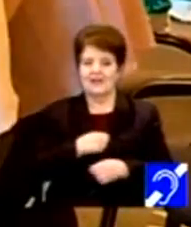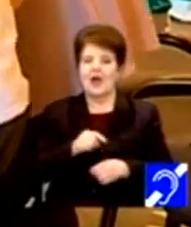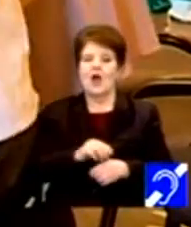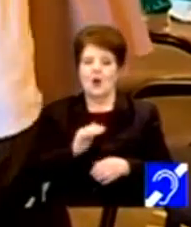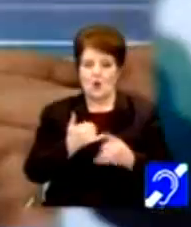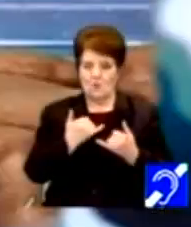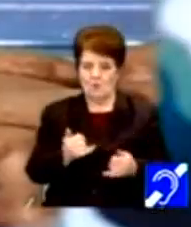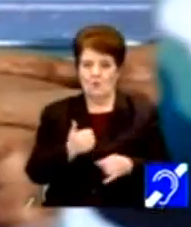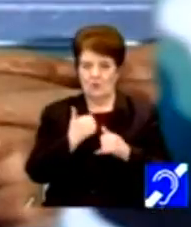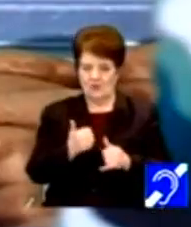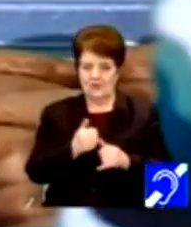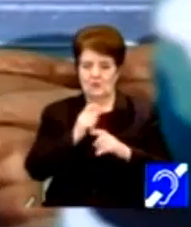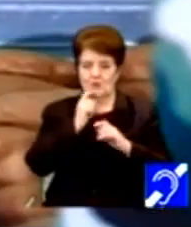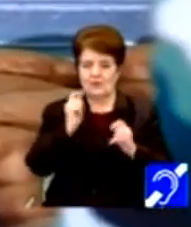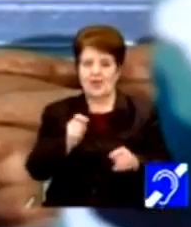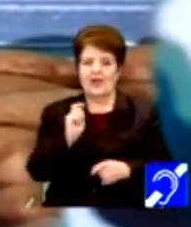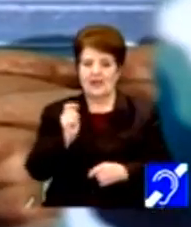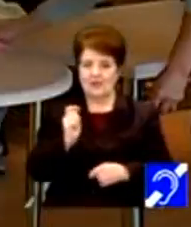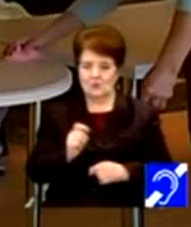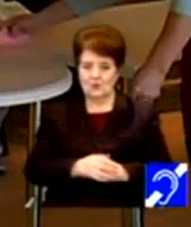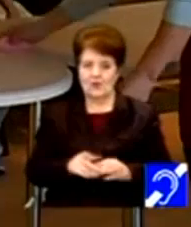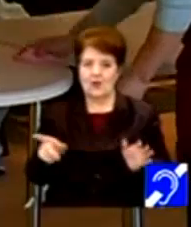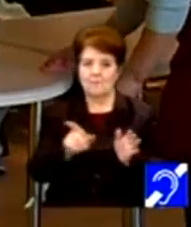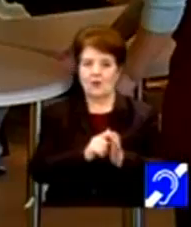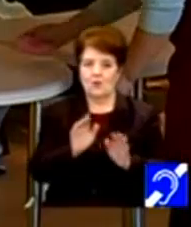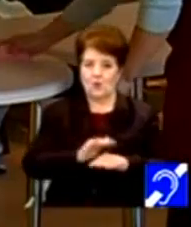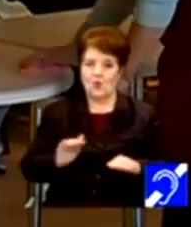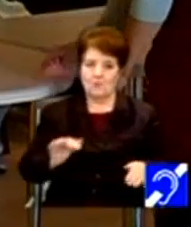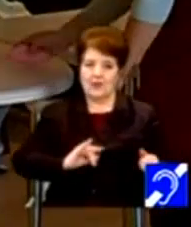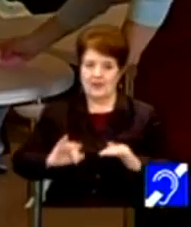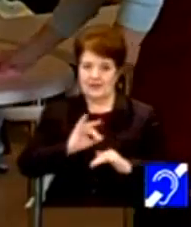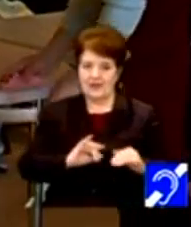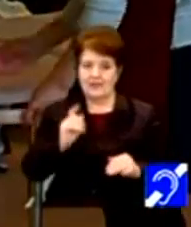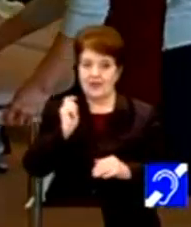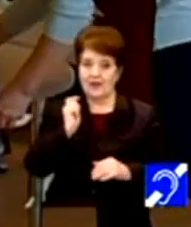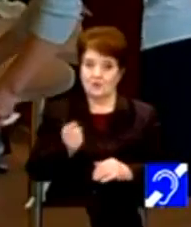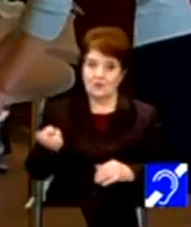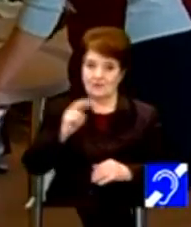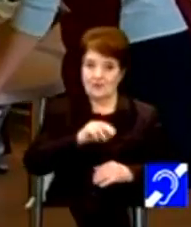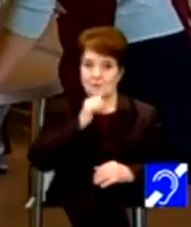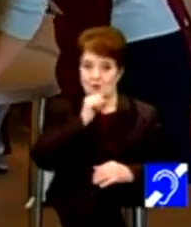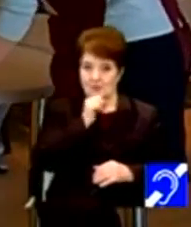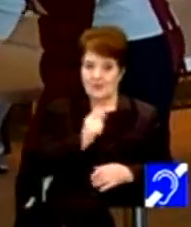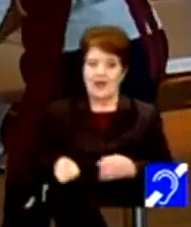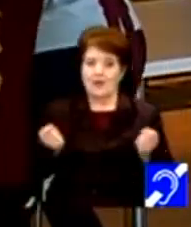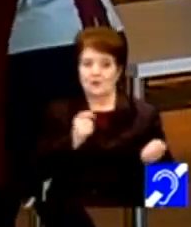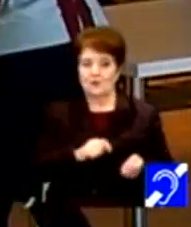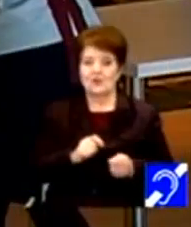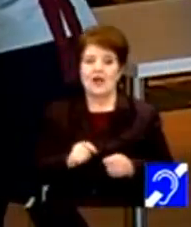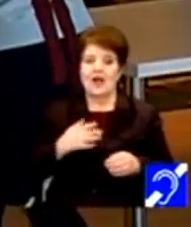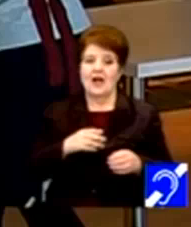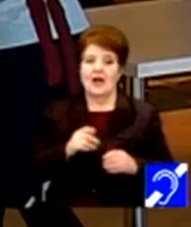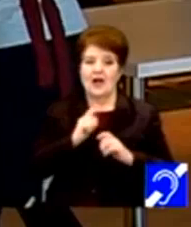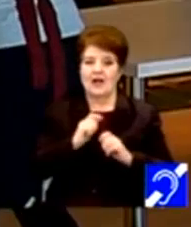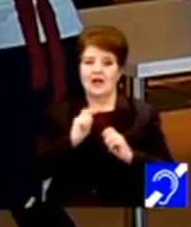este adevăratul dar al Crăciunului. Am discutat împreună cu copiii că de Crăciun vine Moș Crăciun și aduce cadouri. De aceea